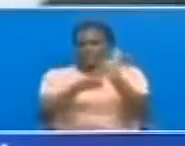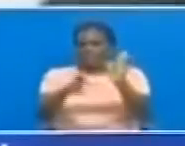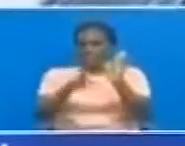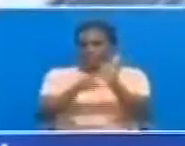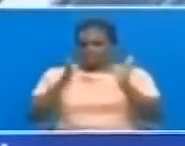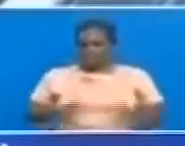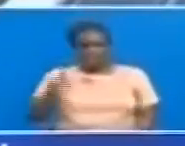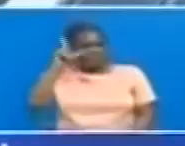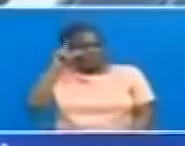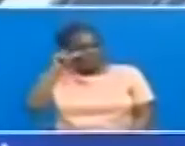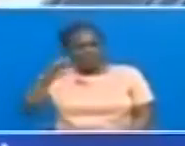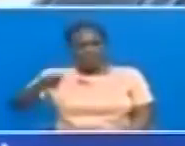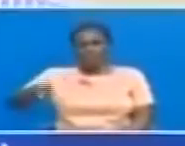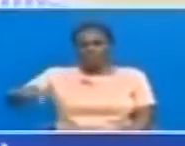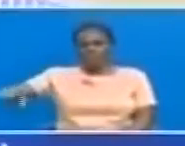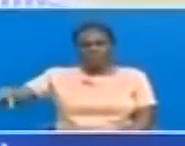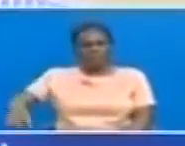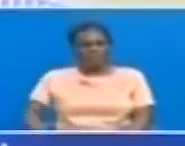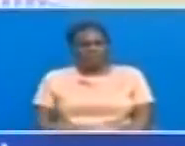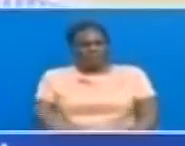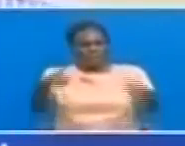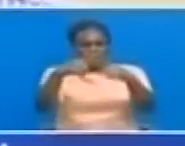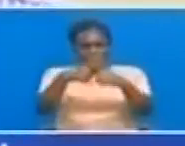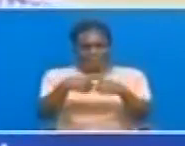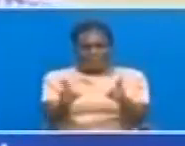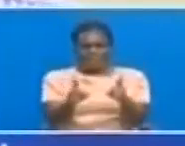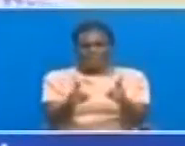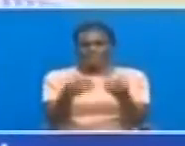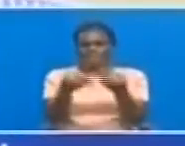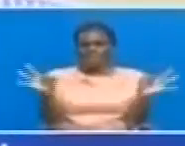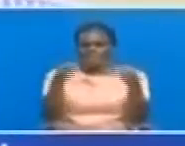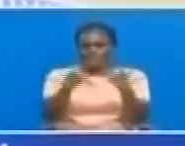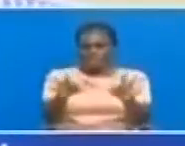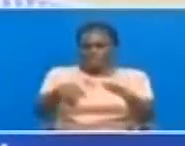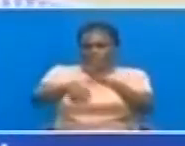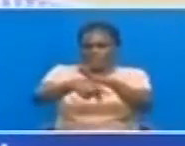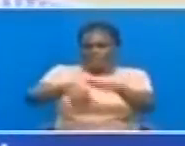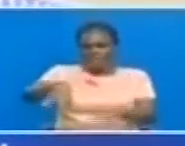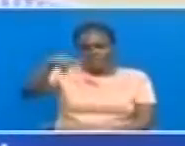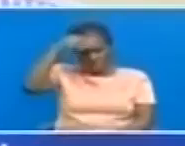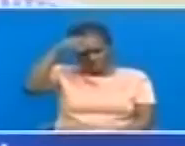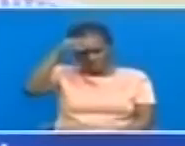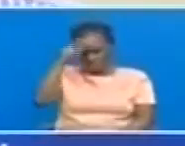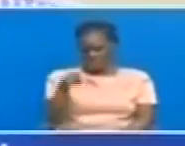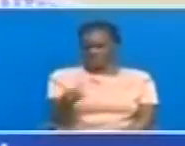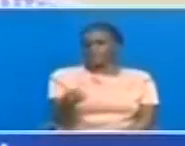katika kaunti ya Mombasa. Watu kuna ile tunaita free primary education. Free primary education